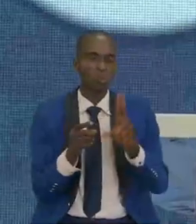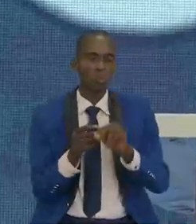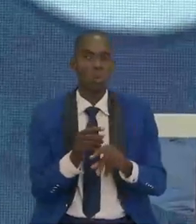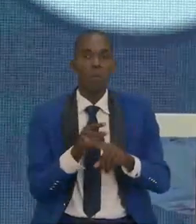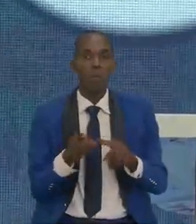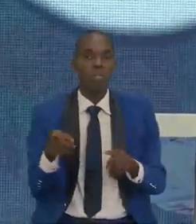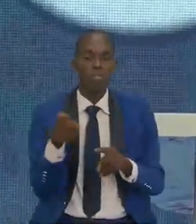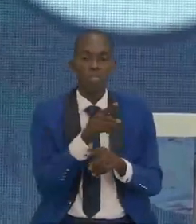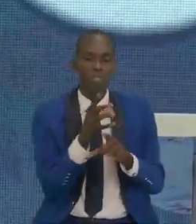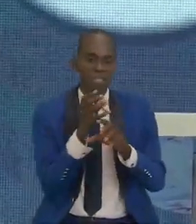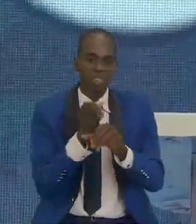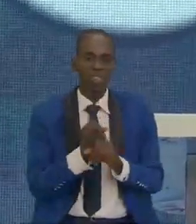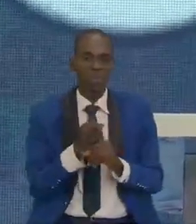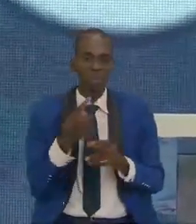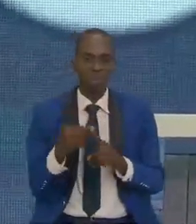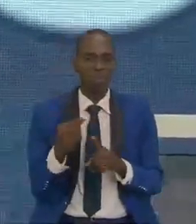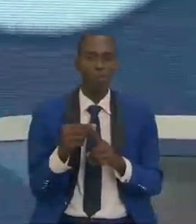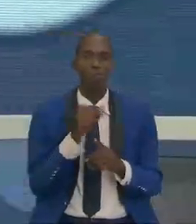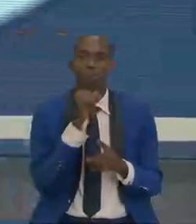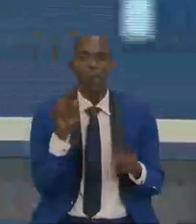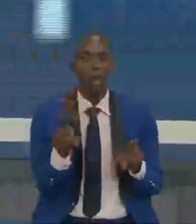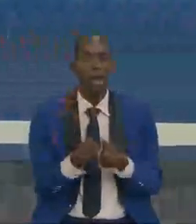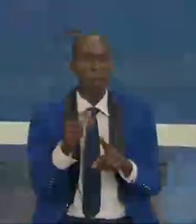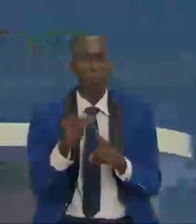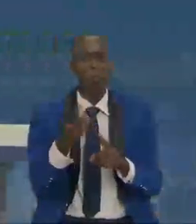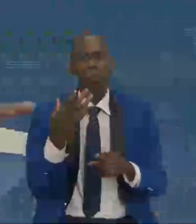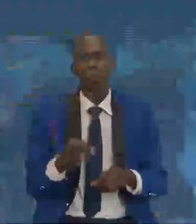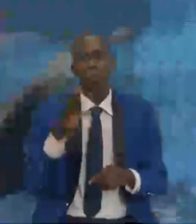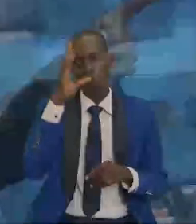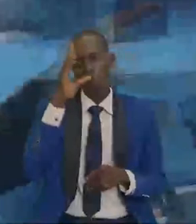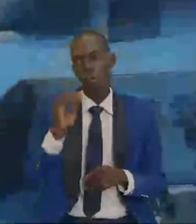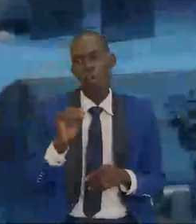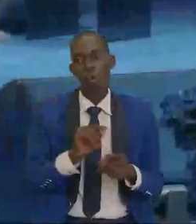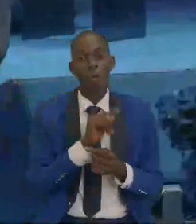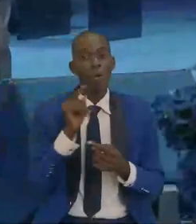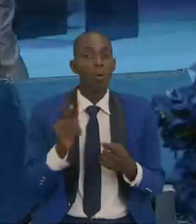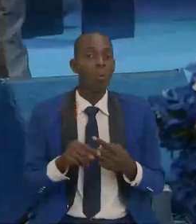ont reçu la parole de Dieu, non comme celle des hommes.